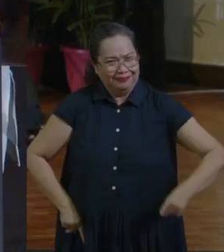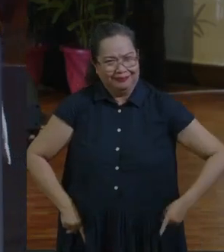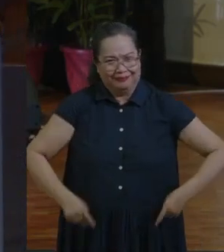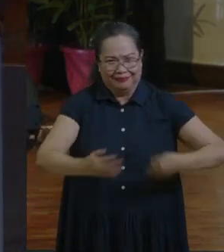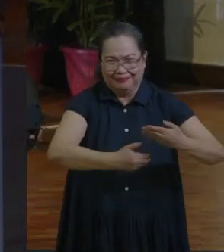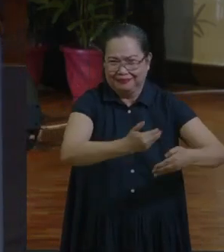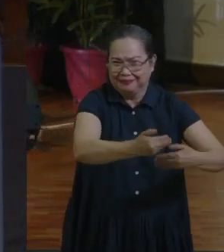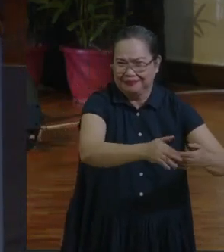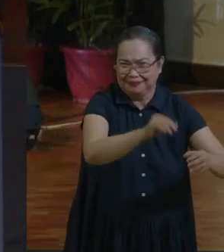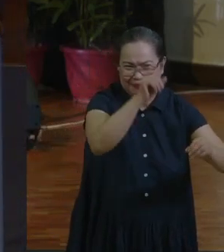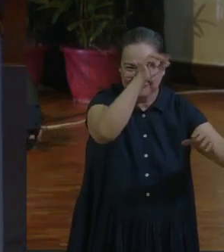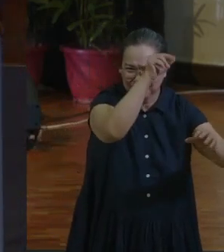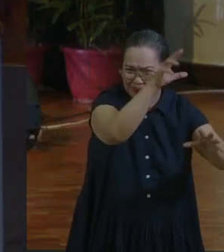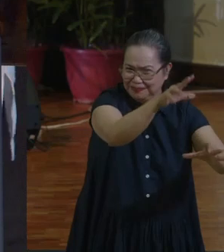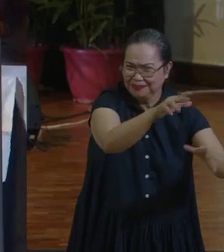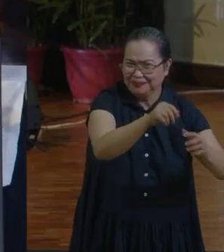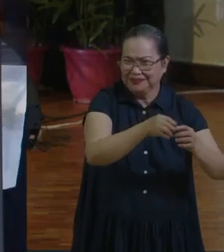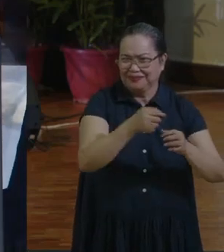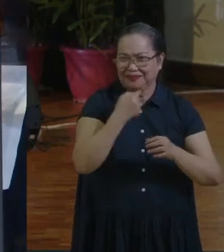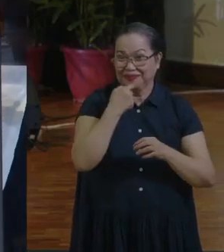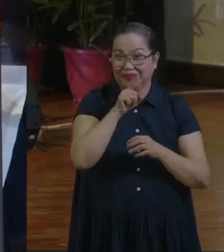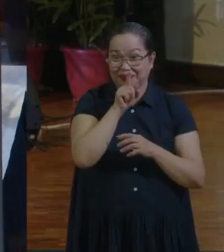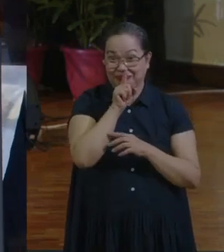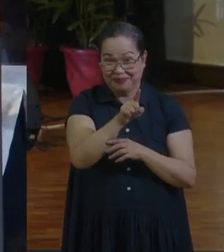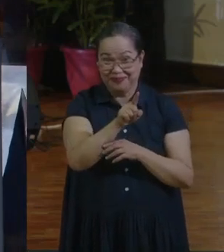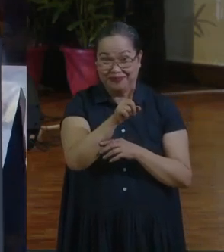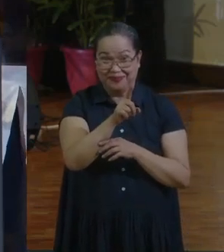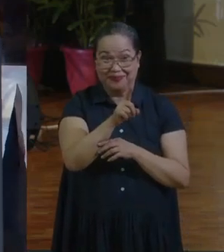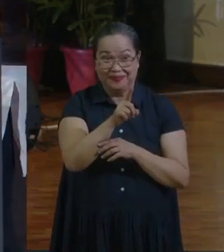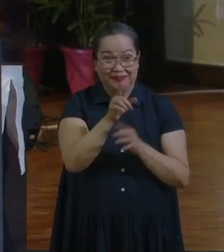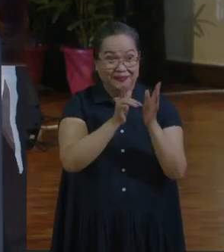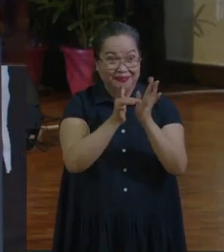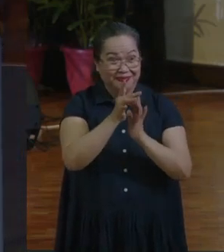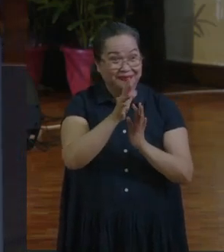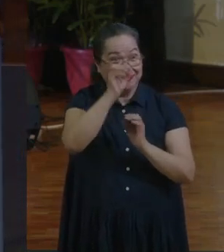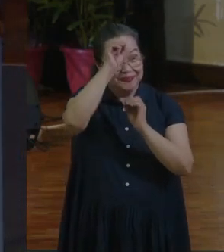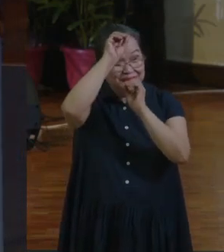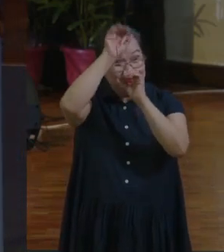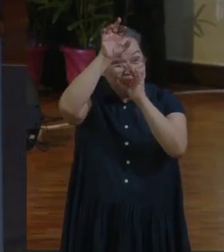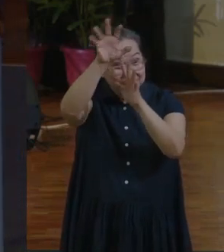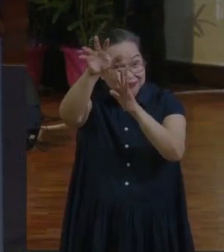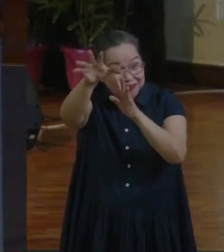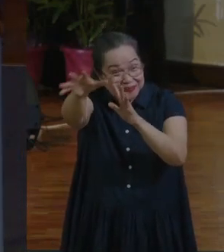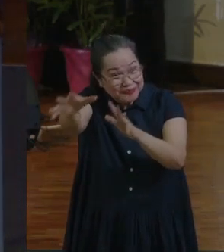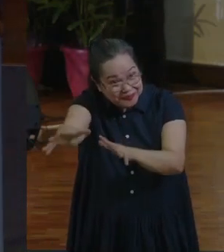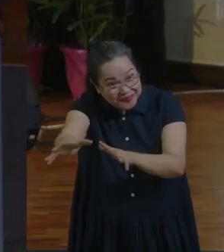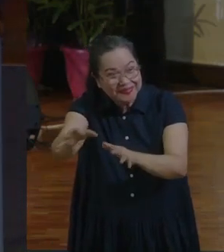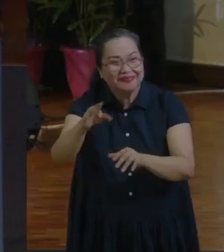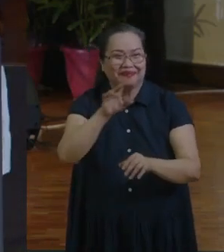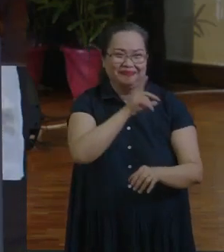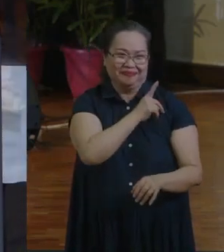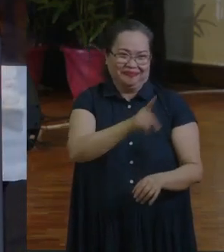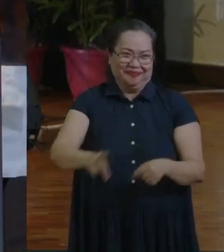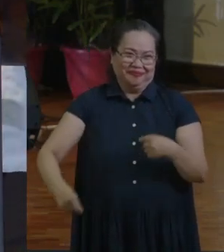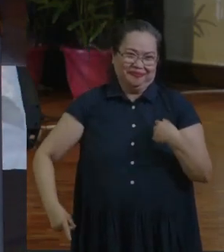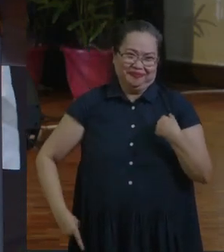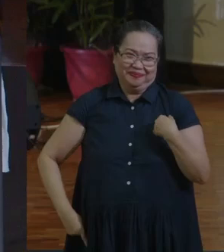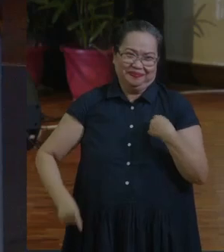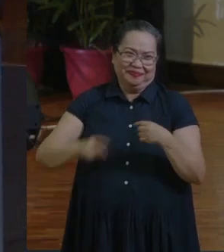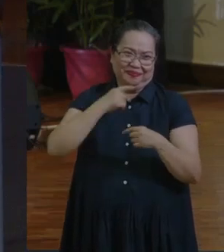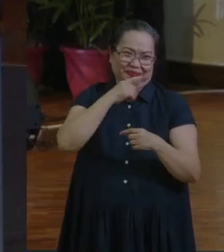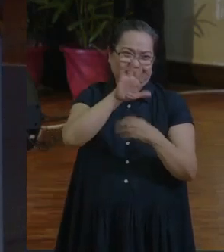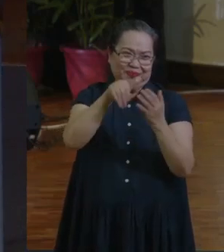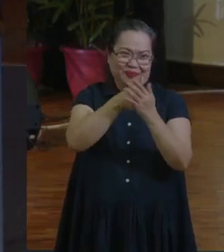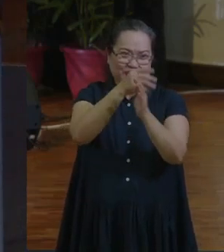No? Siya ay from the household of David. So yung lahat po ng mga pangakong yon ay nasa lumang